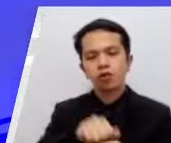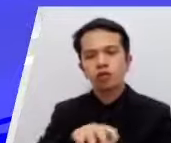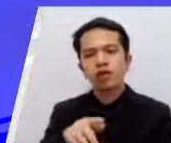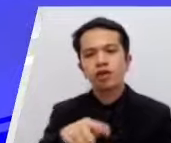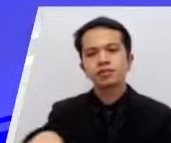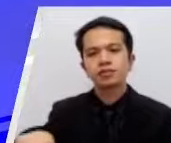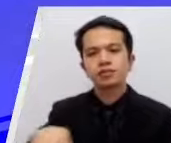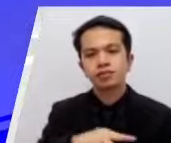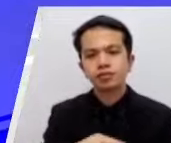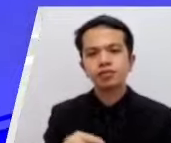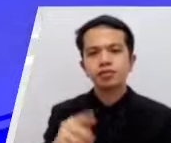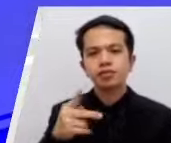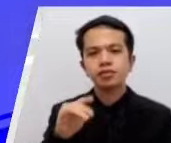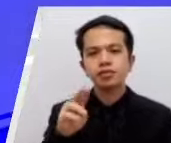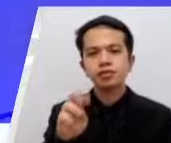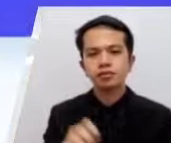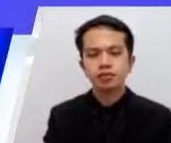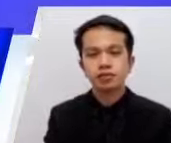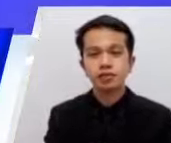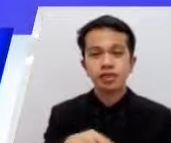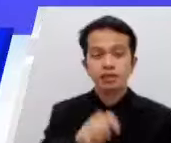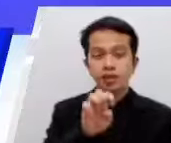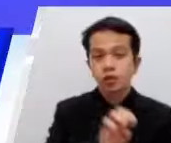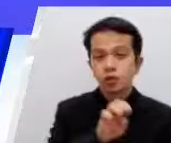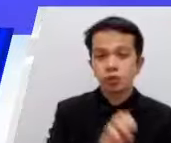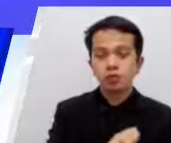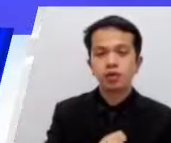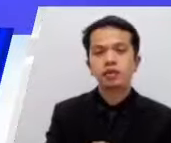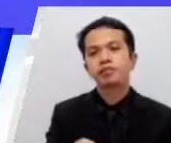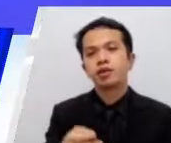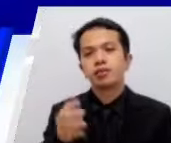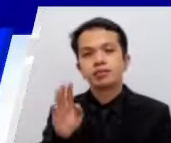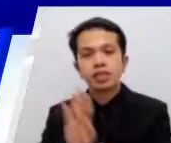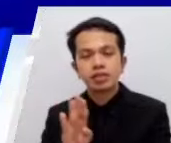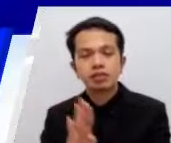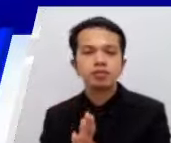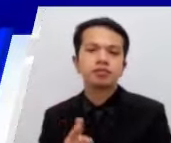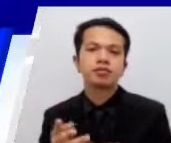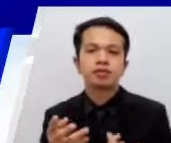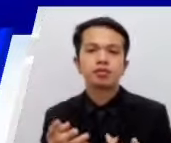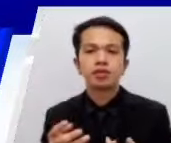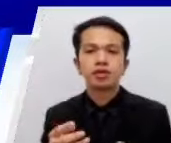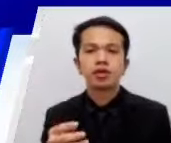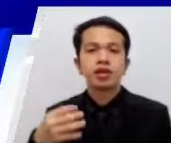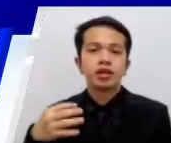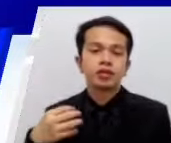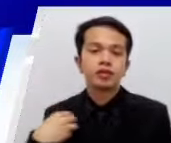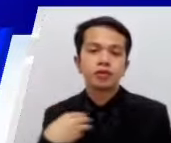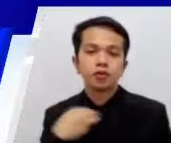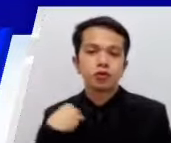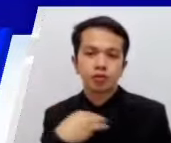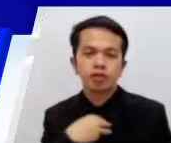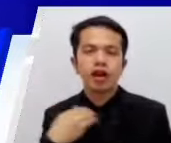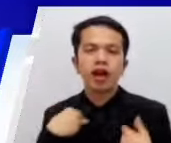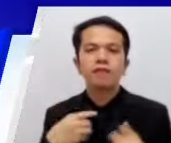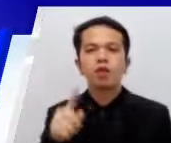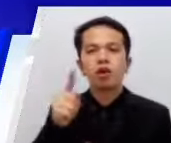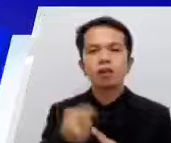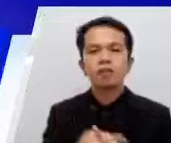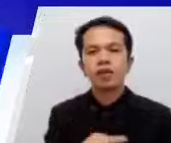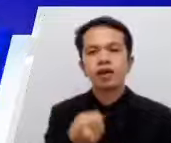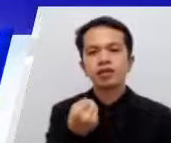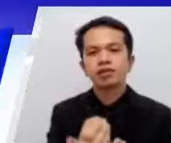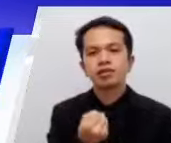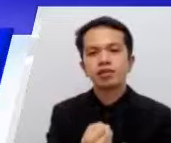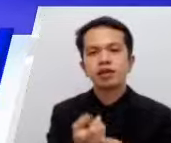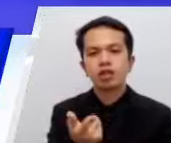Ang mga employed, self-employed at voluntary member maaaring maka-avail ng 1-month salary loan kung nakapaghulog na sila